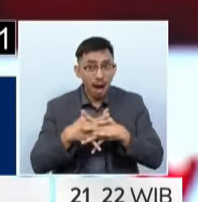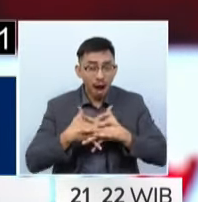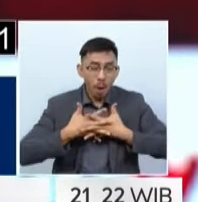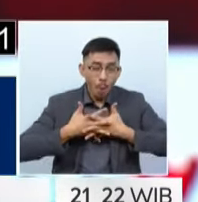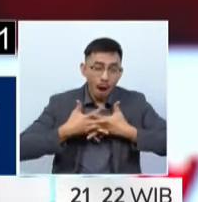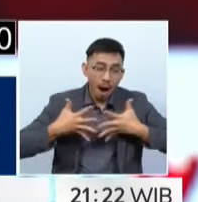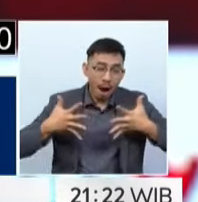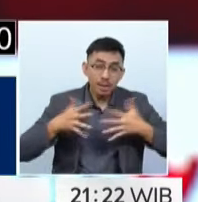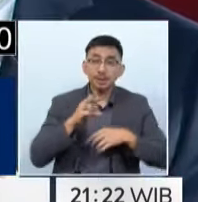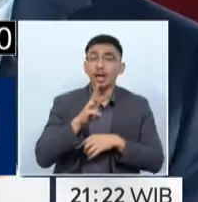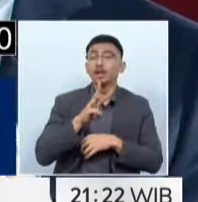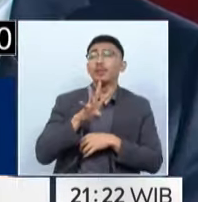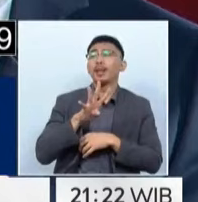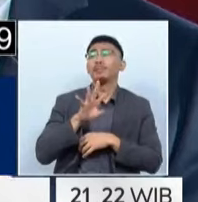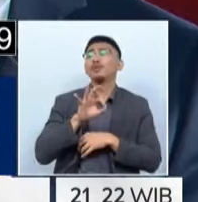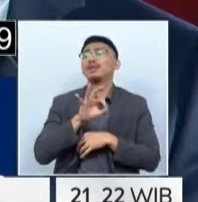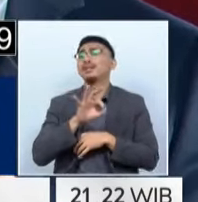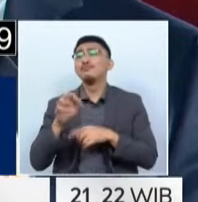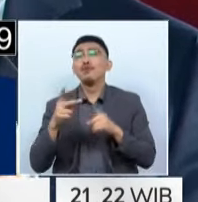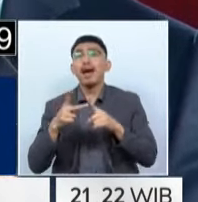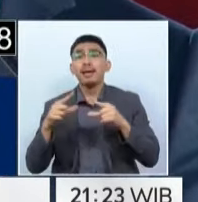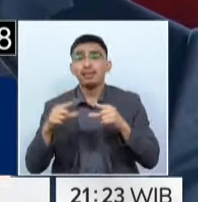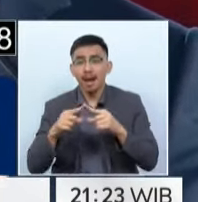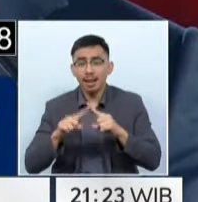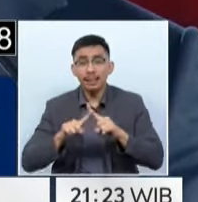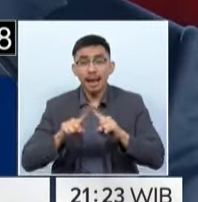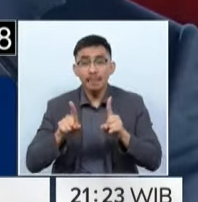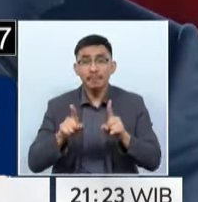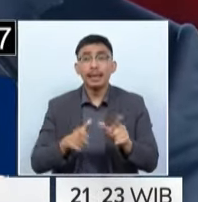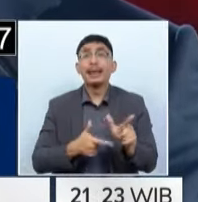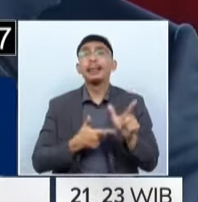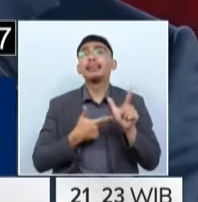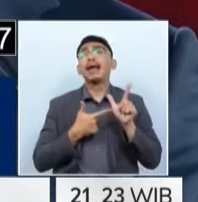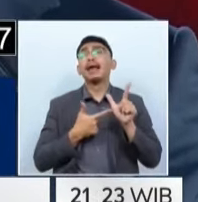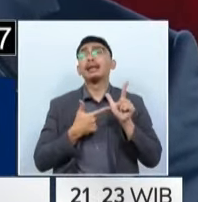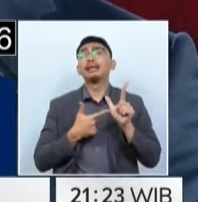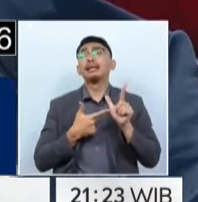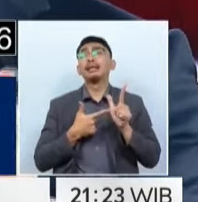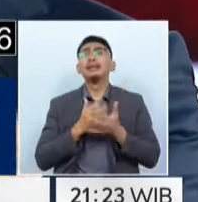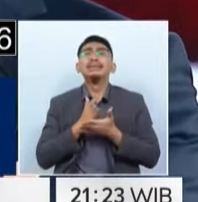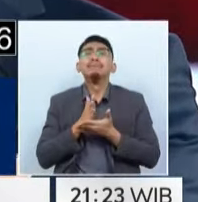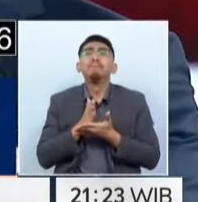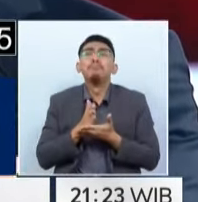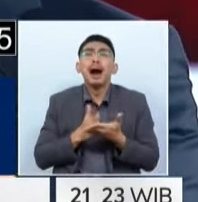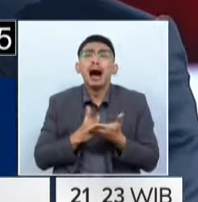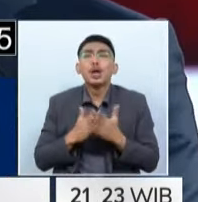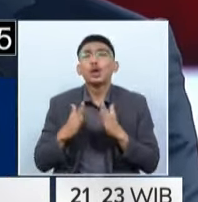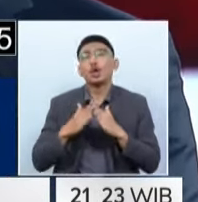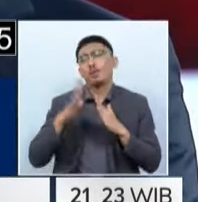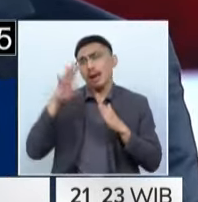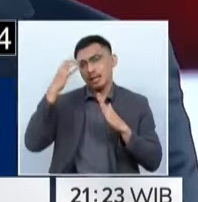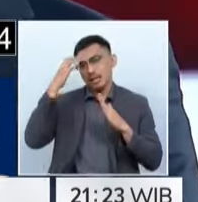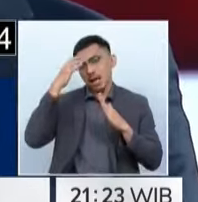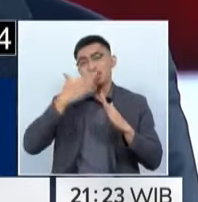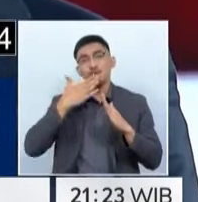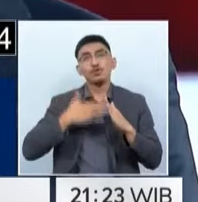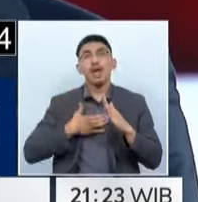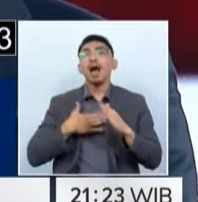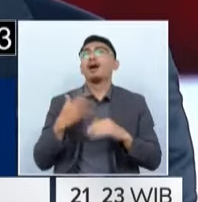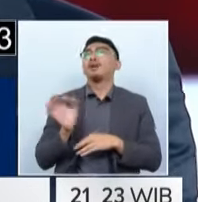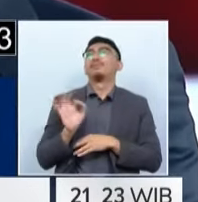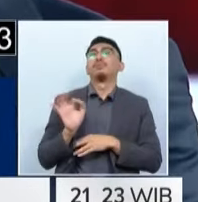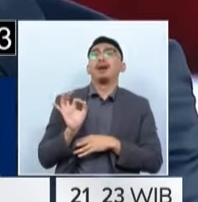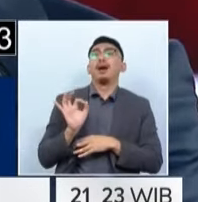sementara TNI kita prajurit kita selebih dari Separuh tidak punya rumah dinas itu fakta tidak perlu dibicarakan secara